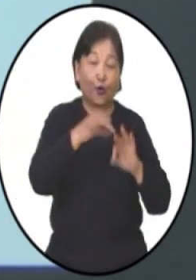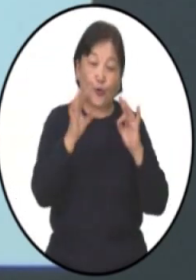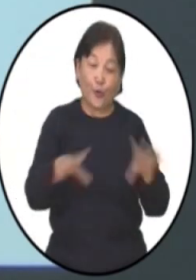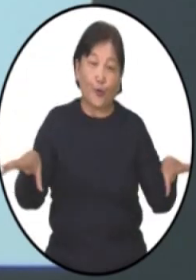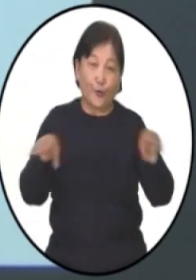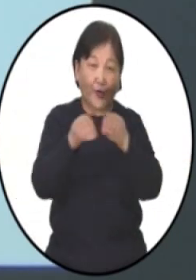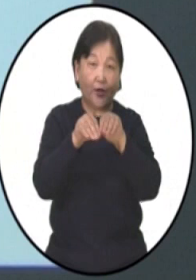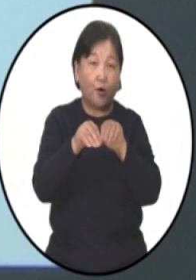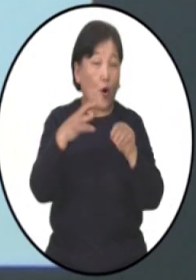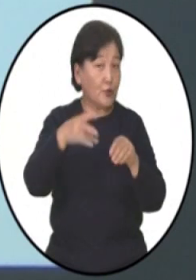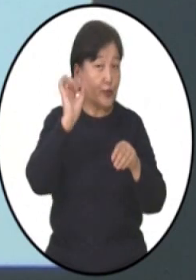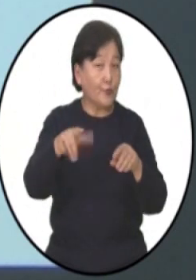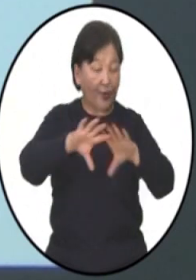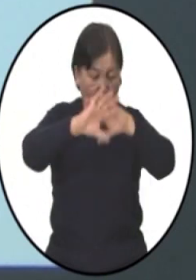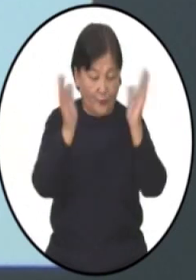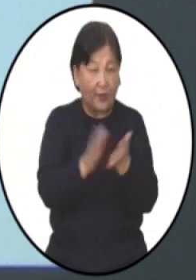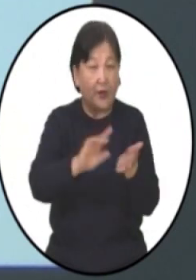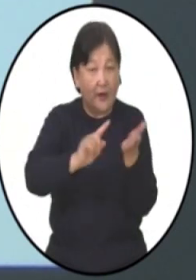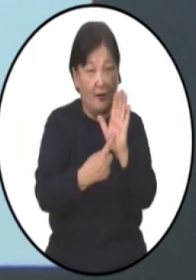ач холбогдлыг гаргаад өглөө.